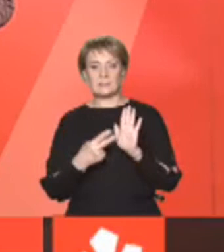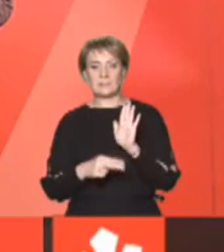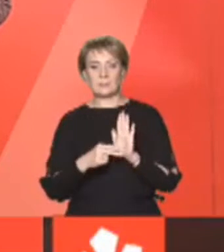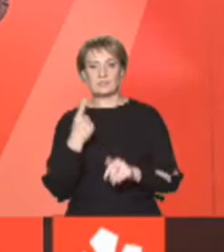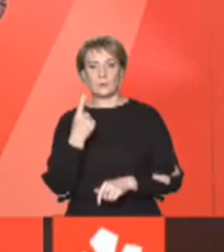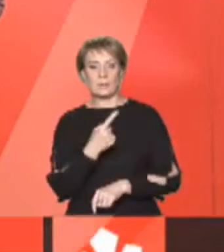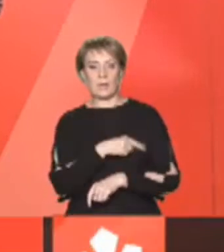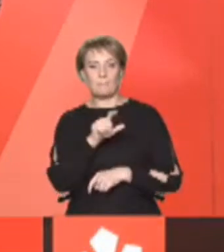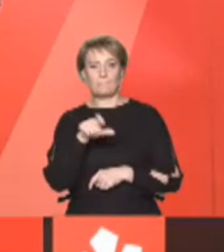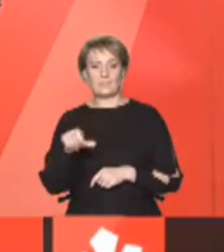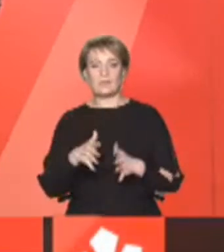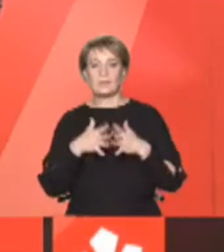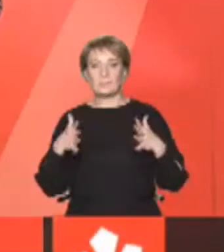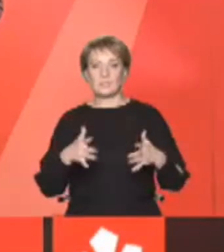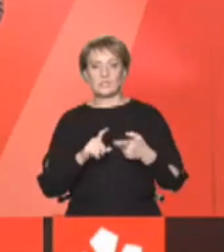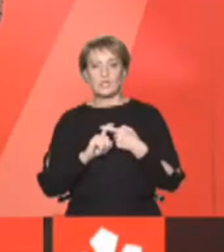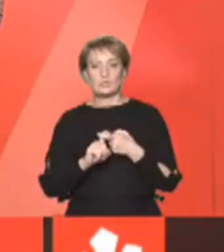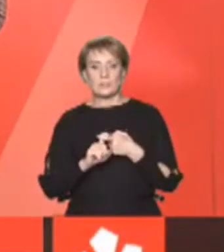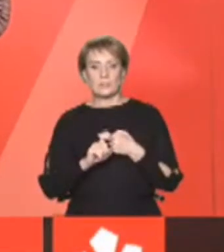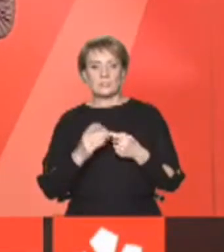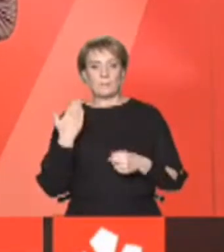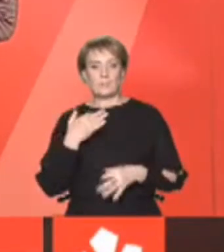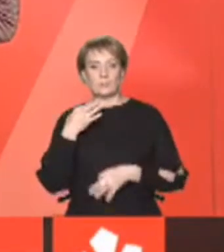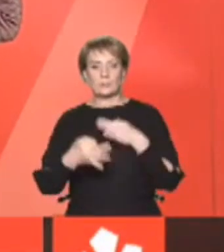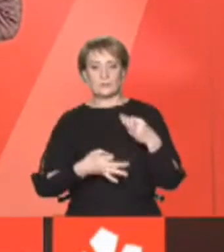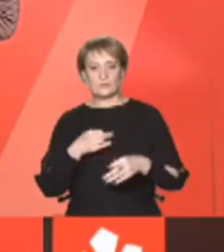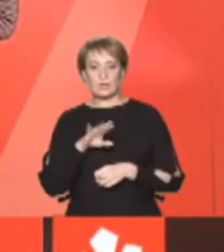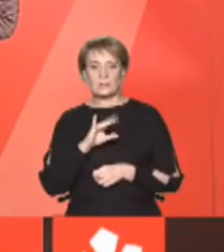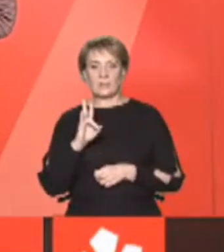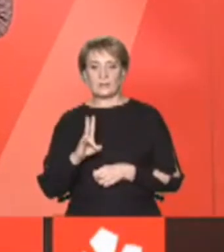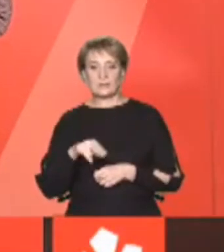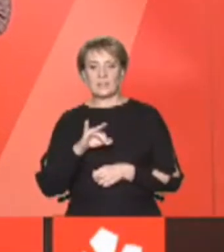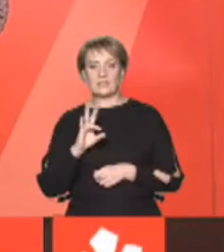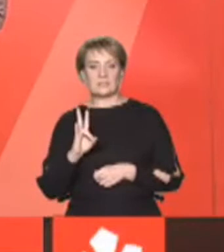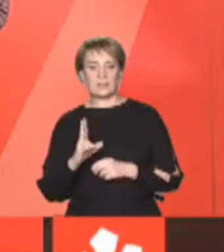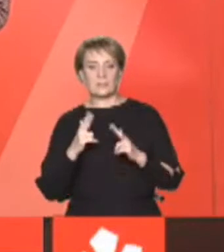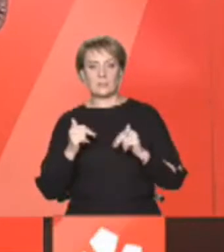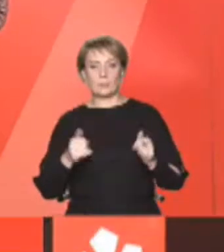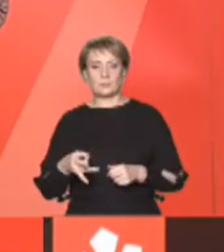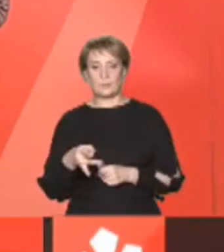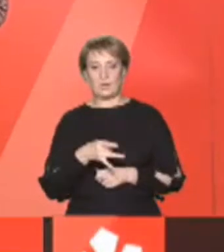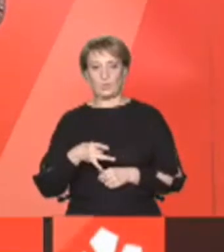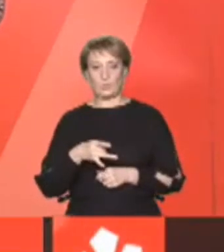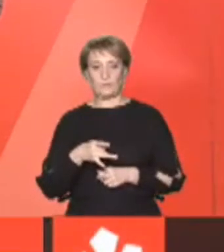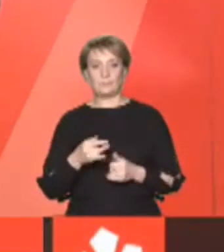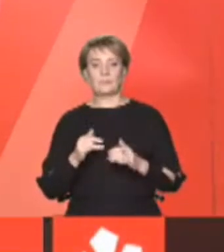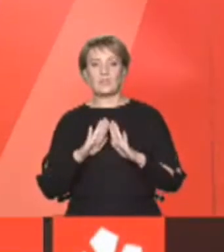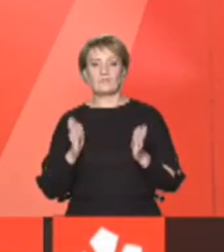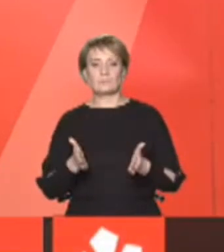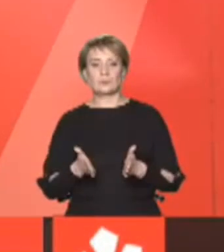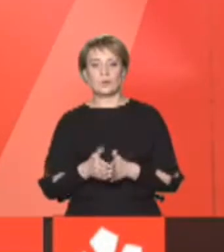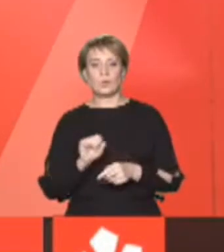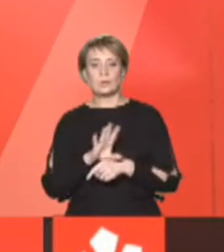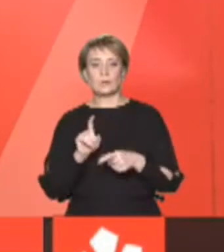медик. Найбільше заражених ковідом минулої доби виявили у Дарницькому, Деснянському і Дніпровському районах. Всього на